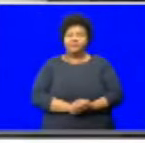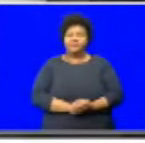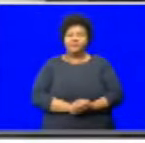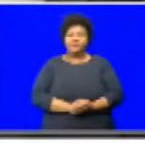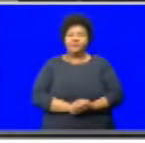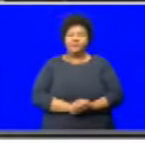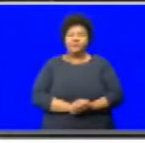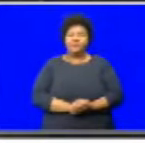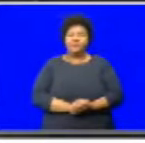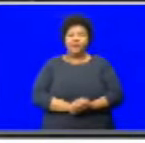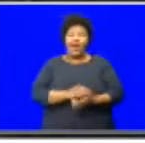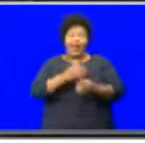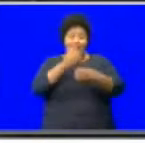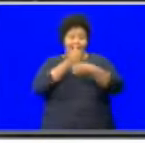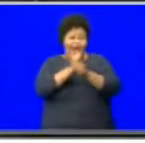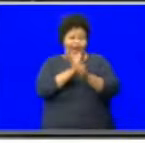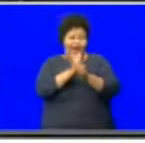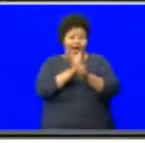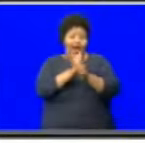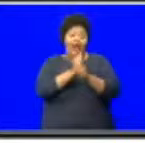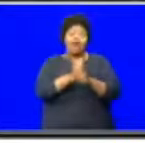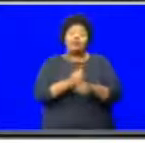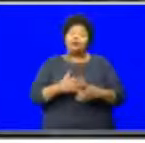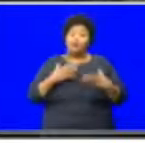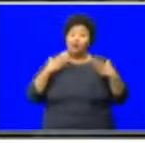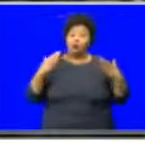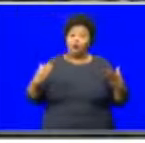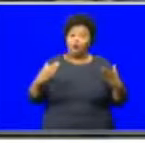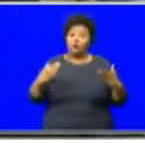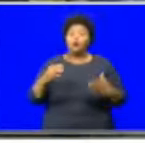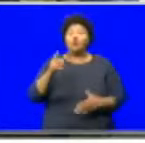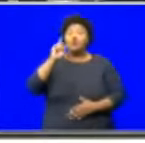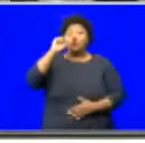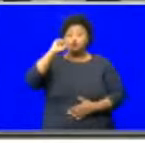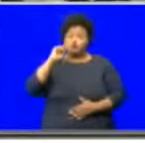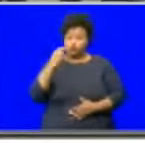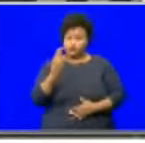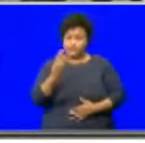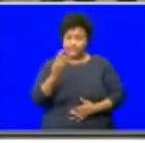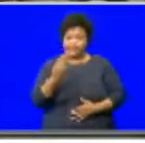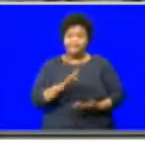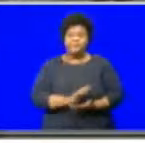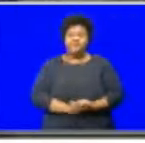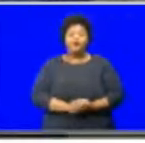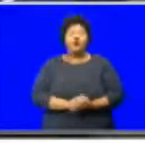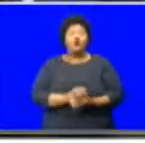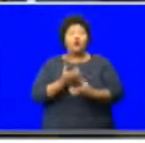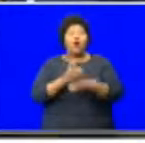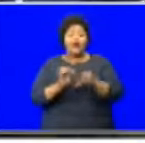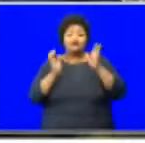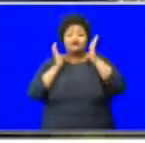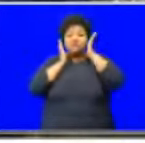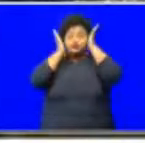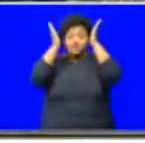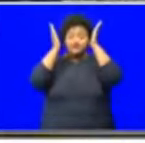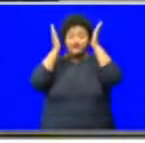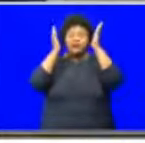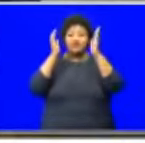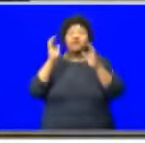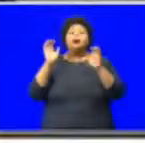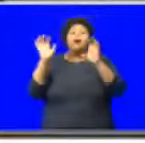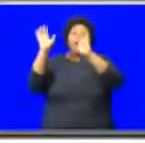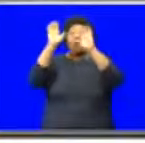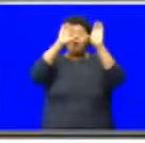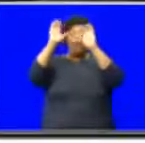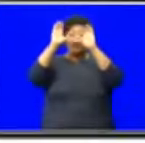khona kwaNdvunankulu kuDubai Expo 2020 ngulelo lwangalesibili lapho khona livele Eswatini litawukhombisa umhlaba kuthi lona